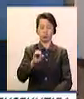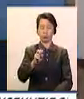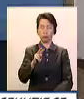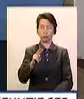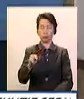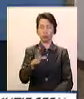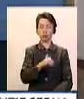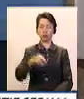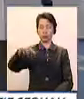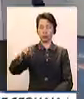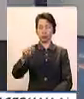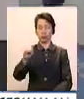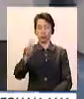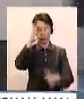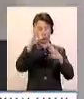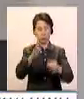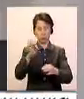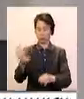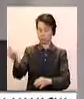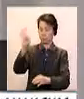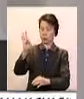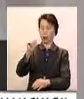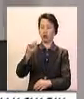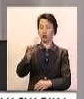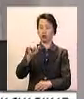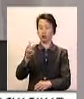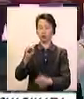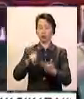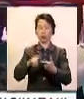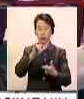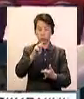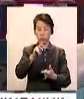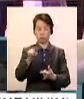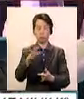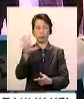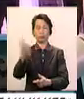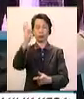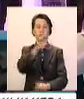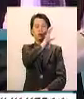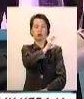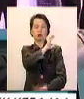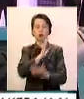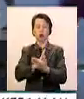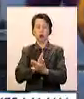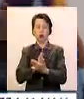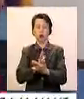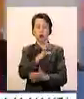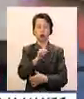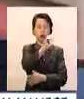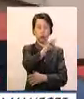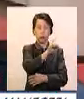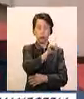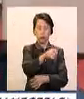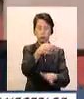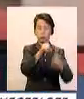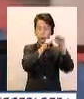PTAM turut memutuskan melantik Azmi Mat Yunus dan Nazri Mat Yusof sebagai jurulatih kebangsaan sementara Eddie Kalai mengemudi